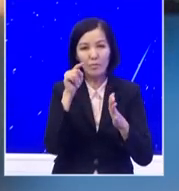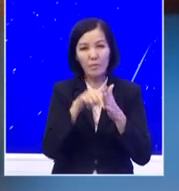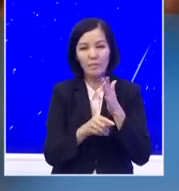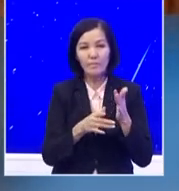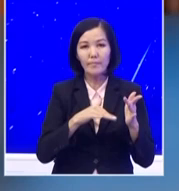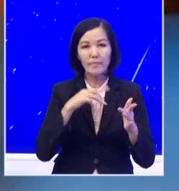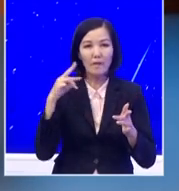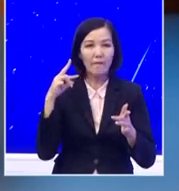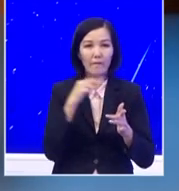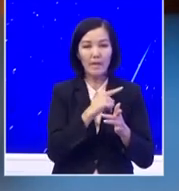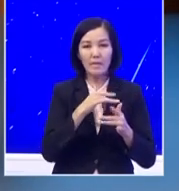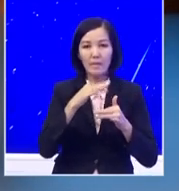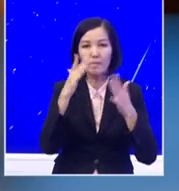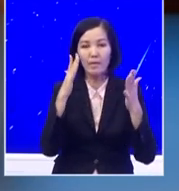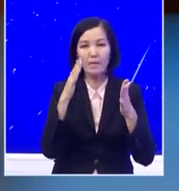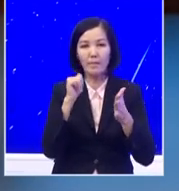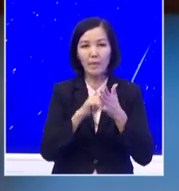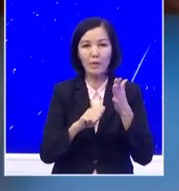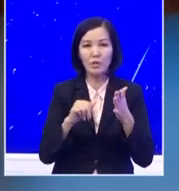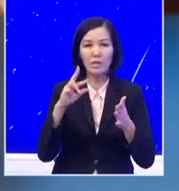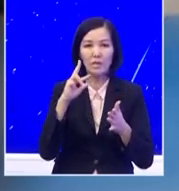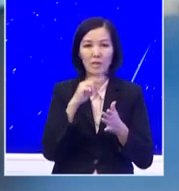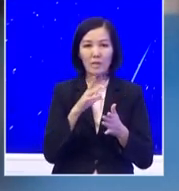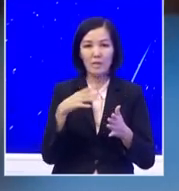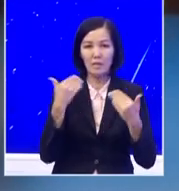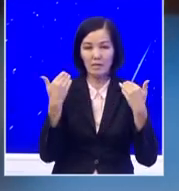предварительным данным, причиной смерти людей стало отравление ею.